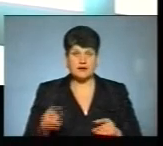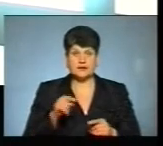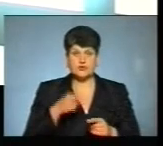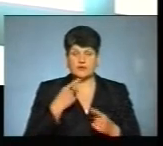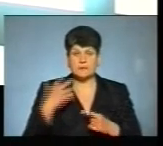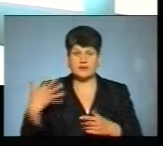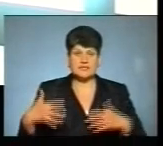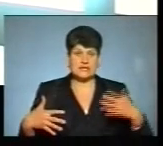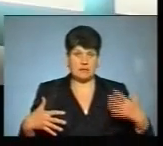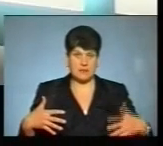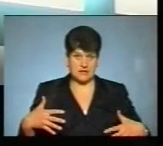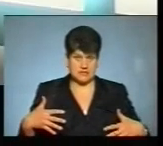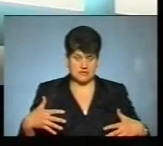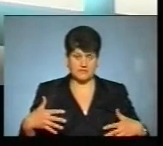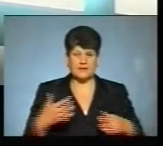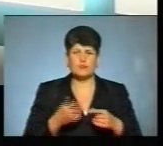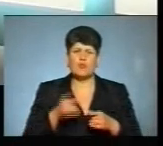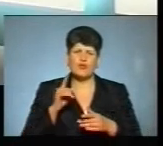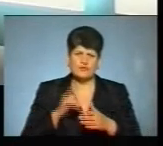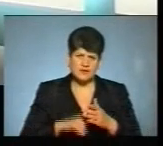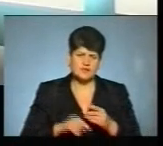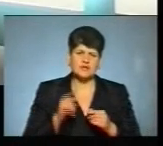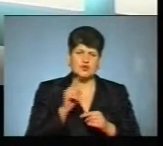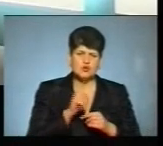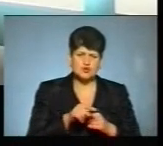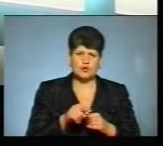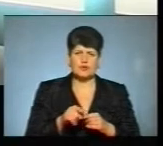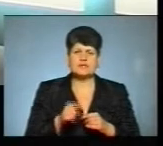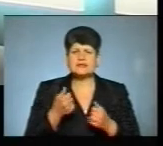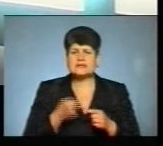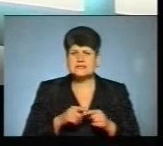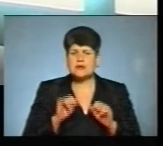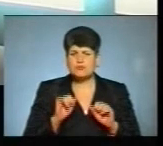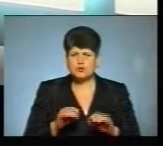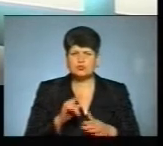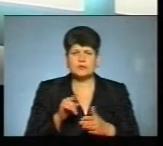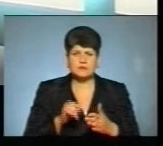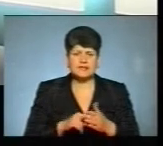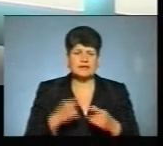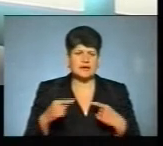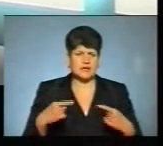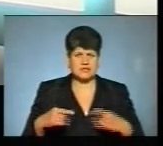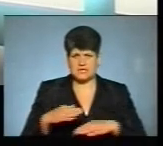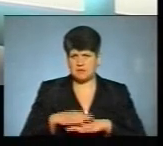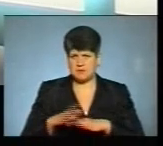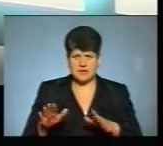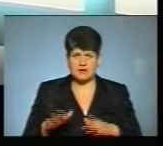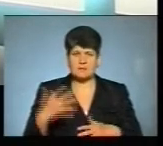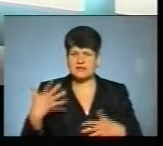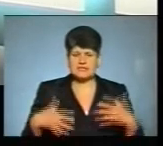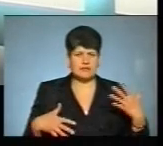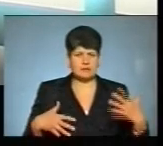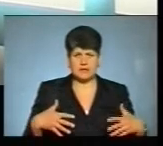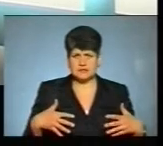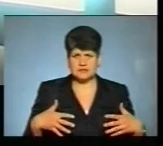говорите 50 на 50, повірте, з того чи іншого, це може бути питання того чи іншого предмету, аж ніяк 50 на